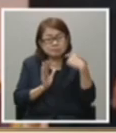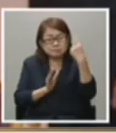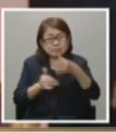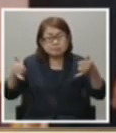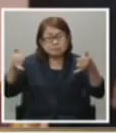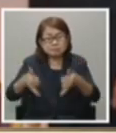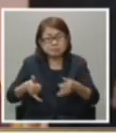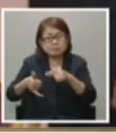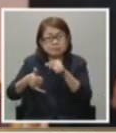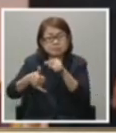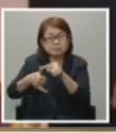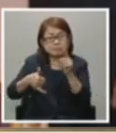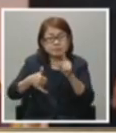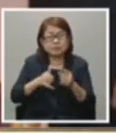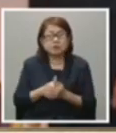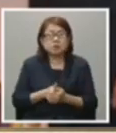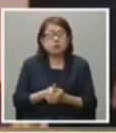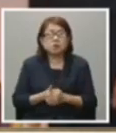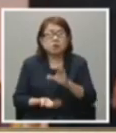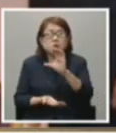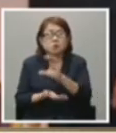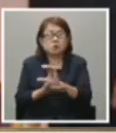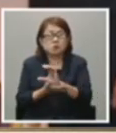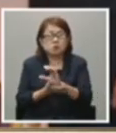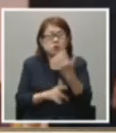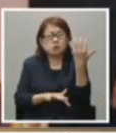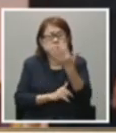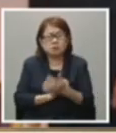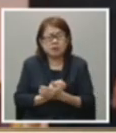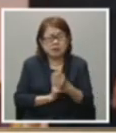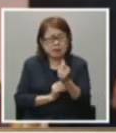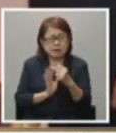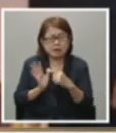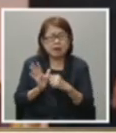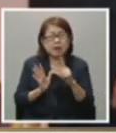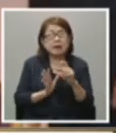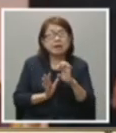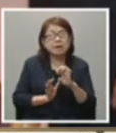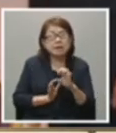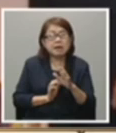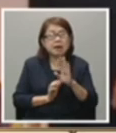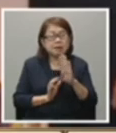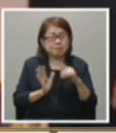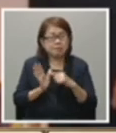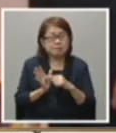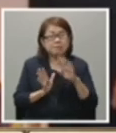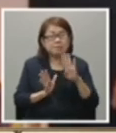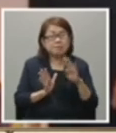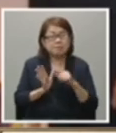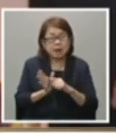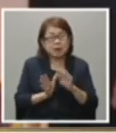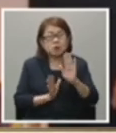ม่าหรือว่ากลุ่มทุนอาลีบาบาซึ่งเป็นบริษัทอีคอมเมิร์ซที่ใหญ่ที่สุดในจีน